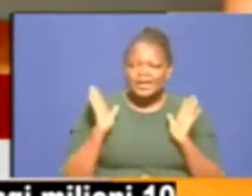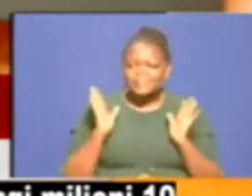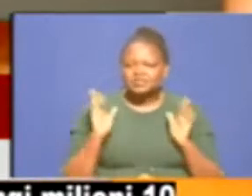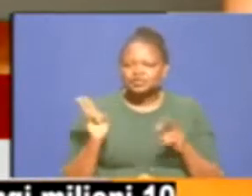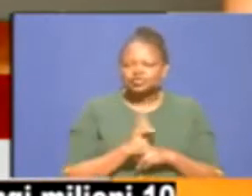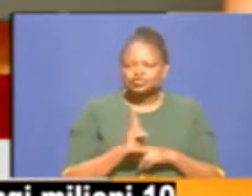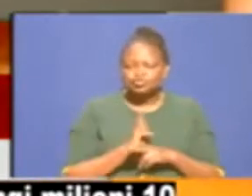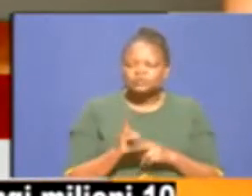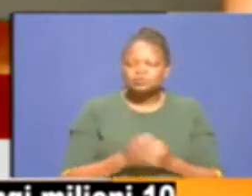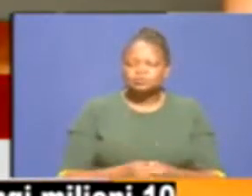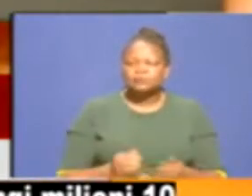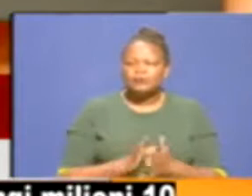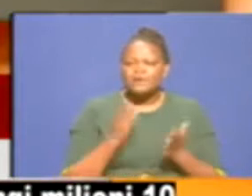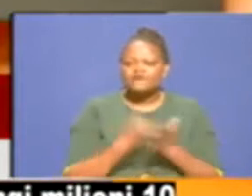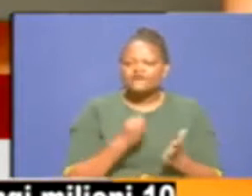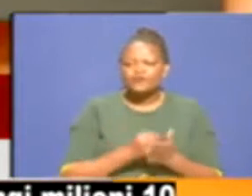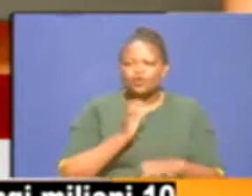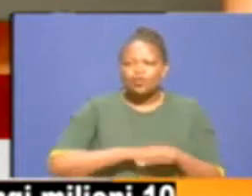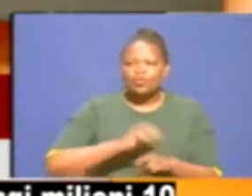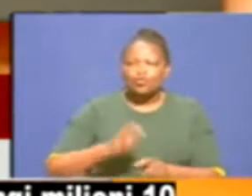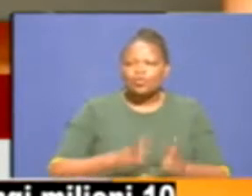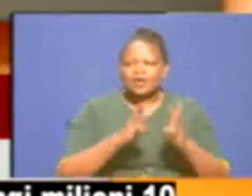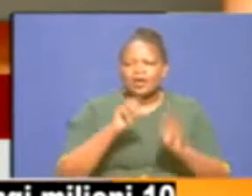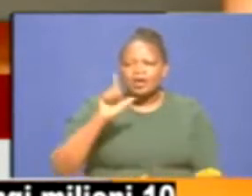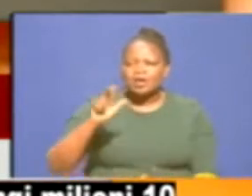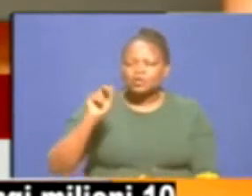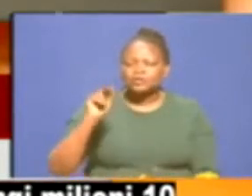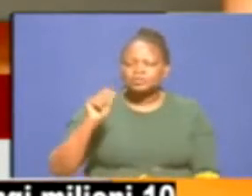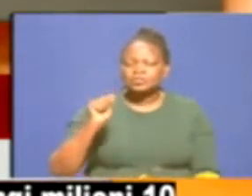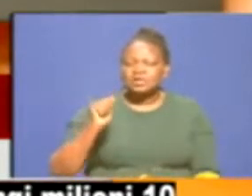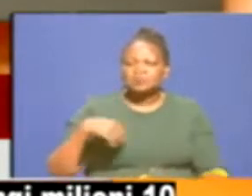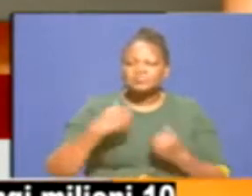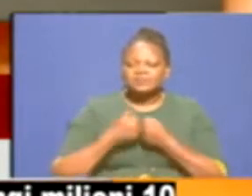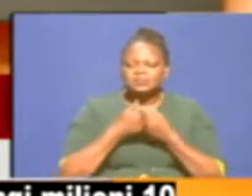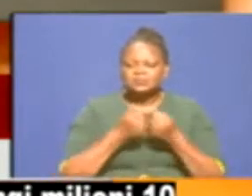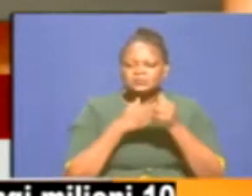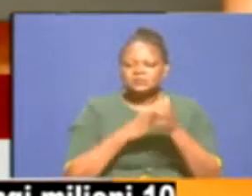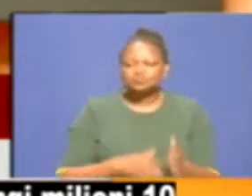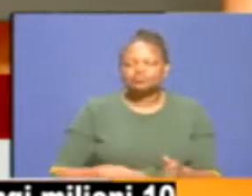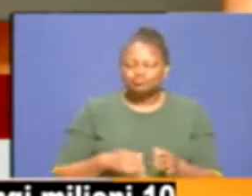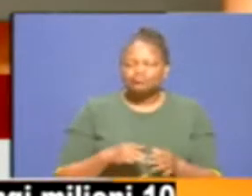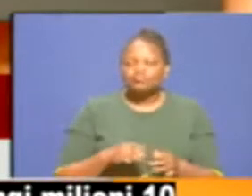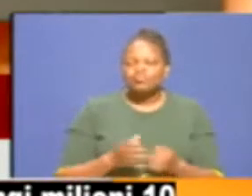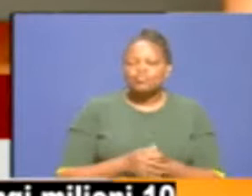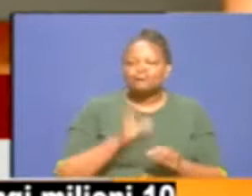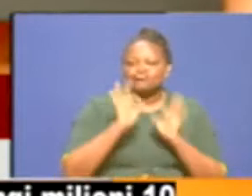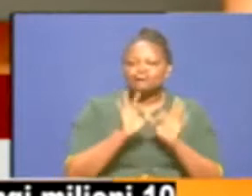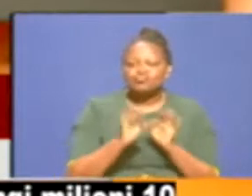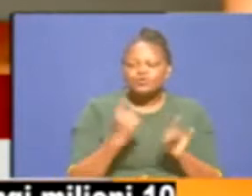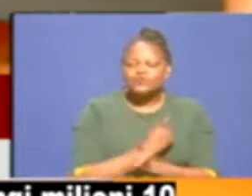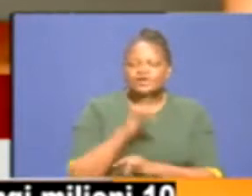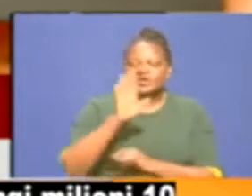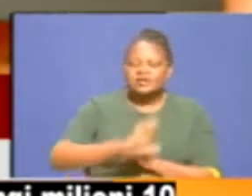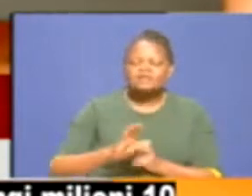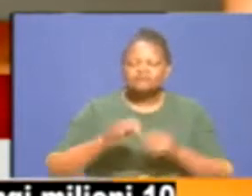ya umma kwa njia ipasavyo. Lusaka amewapa changamoto viongozi waliochaguliwa katika ngazi mbalimbali za ugatuzi kujitenga